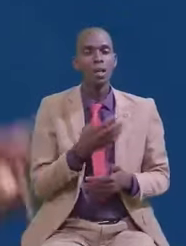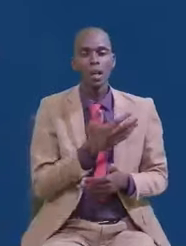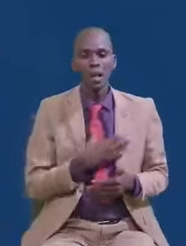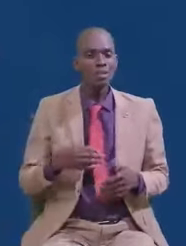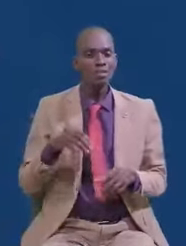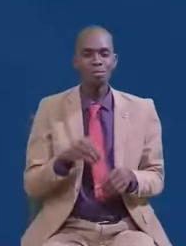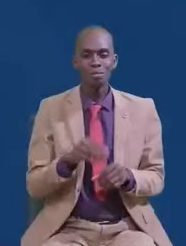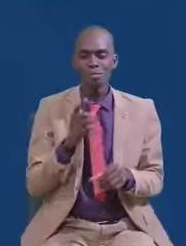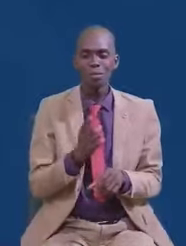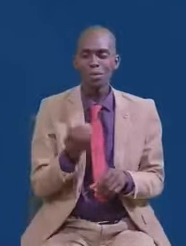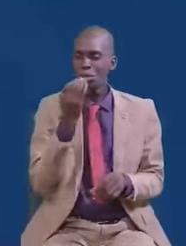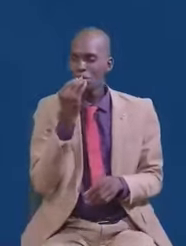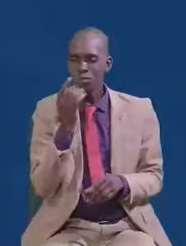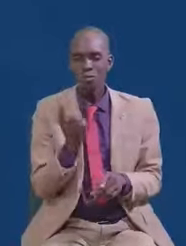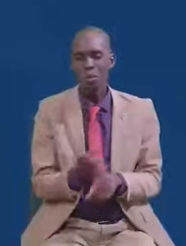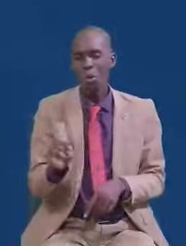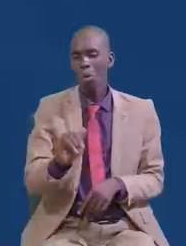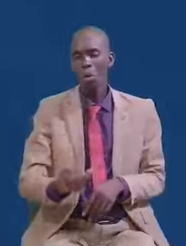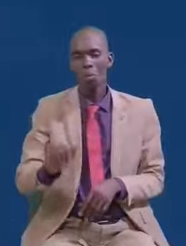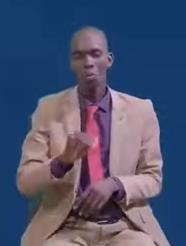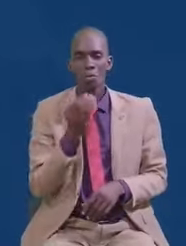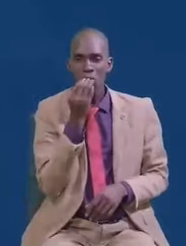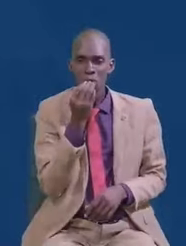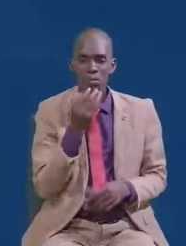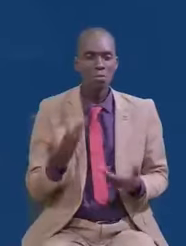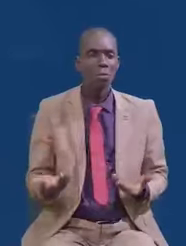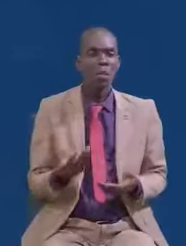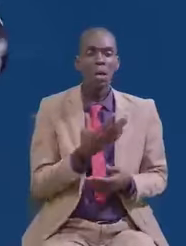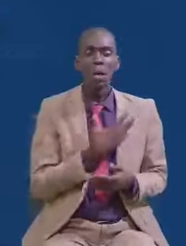nourriture ordinaire. Finalement, il était allé à la croix.